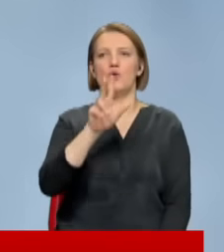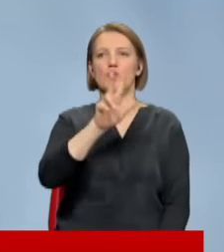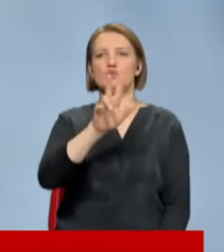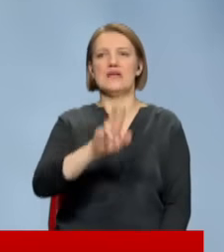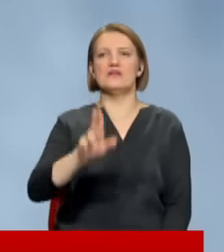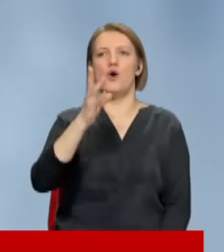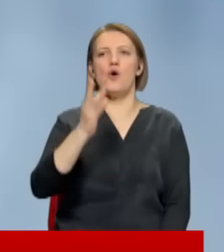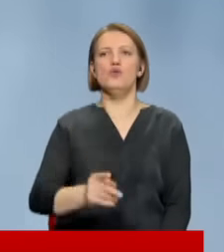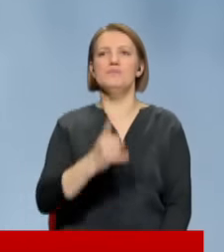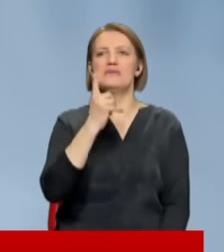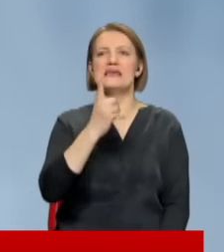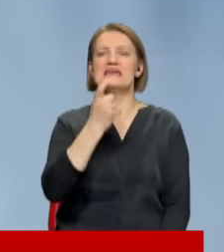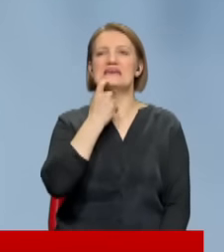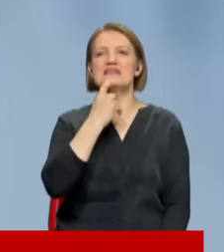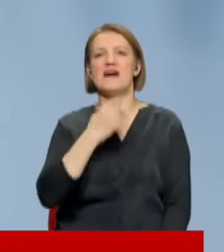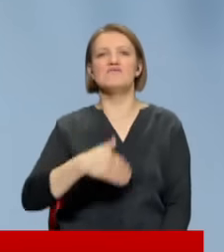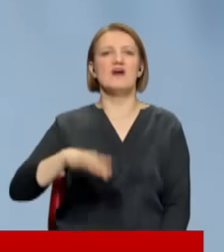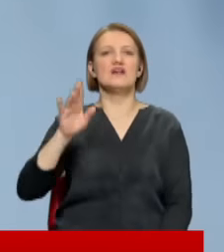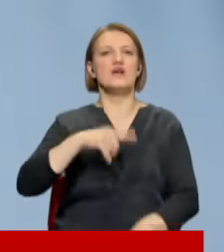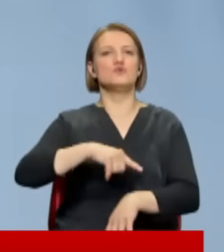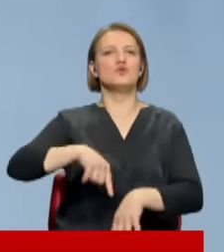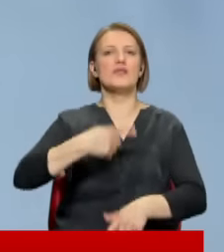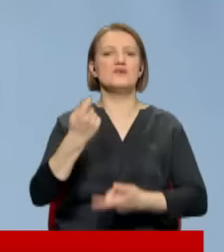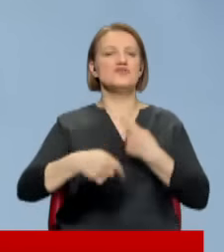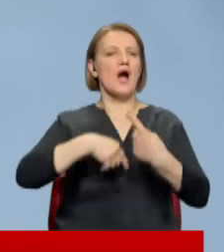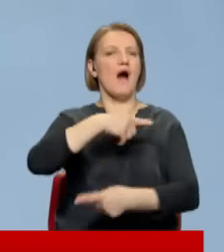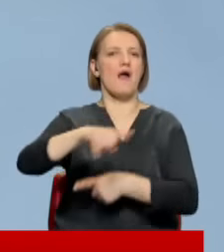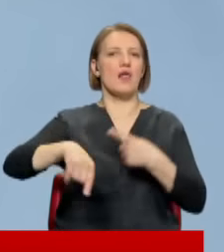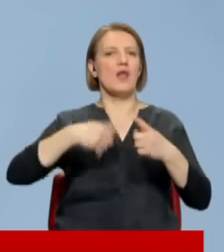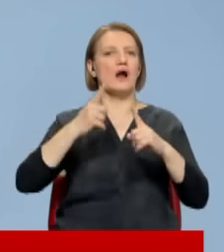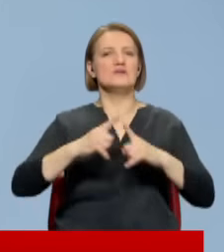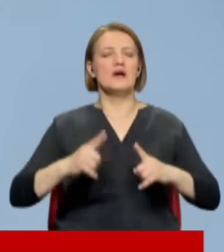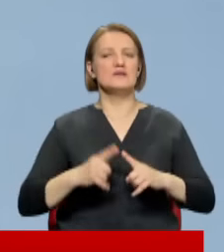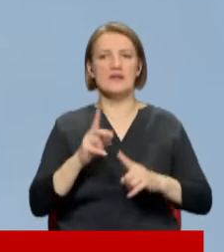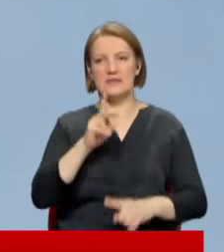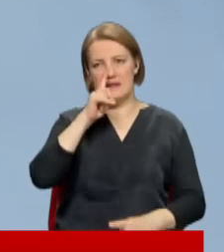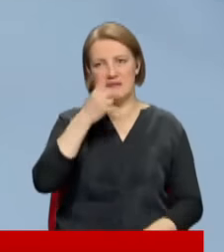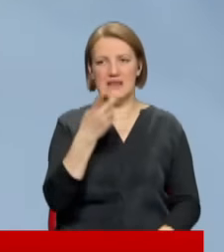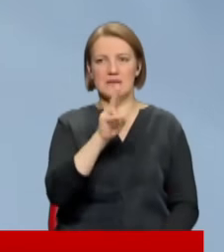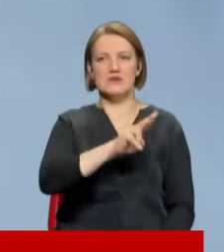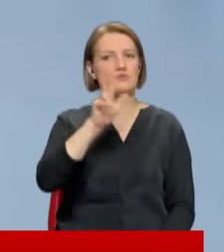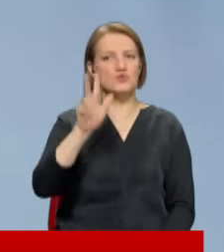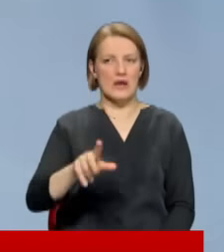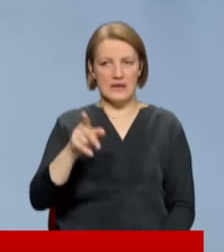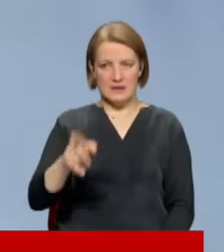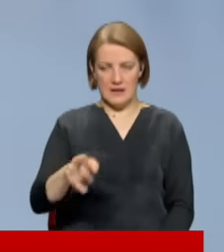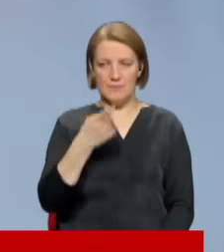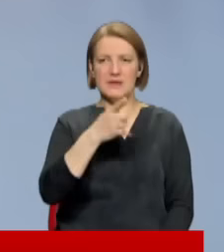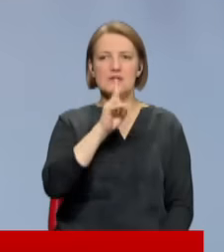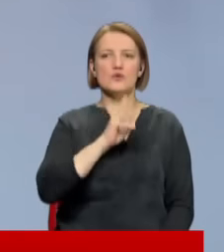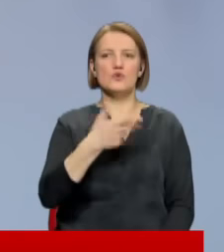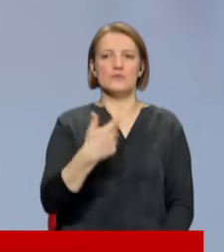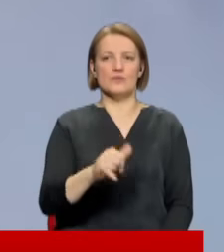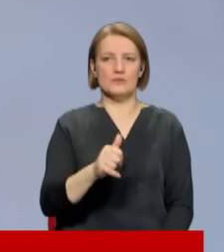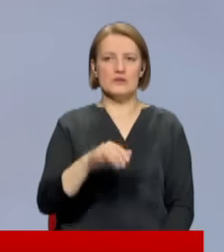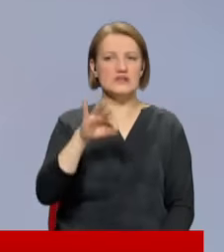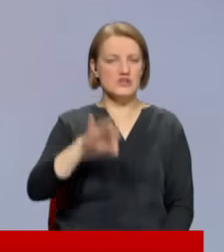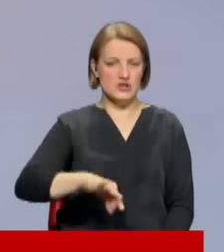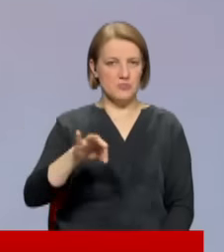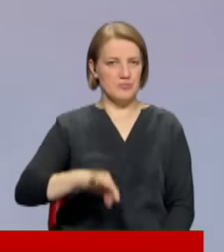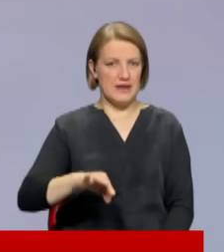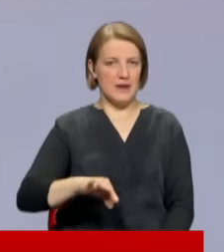27.937 oldu. Bir yıldan fazla süredir iş arayanların sayısı Nisan 2023'te 1260'tı